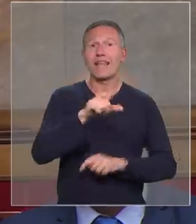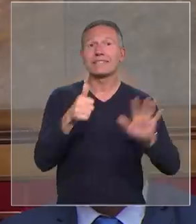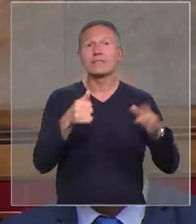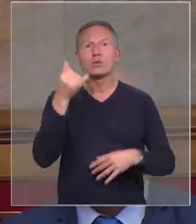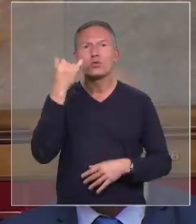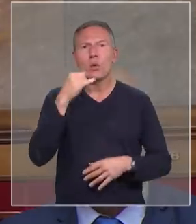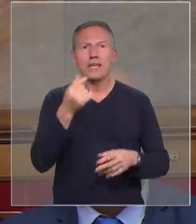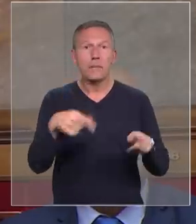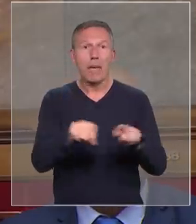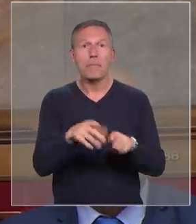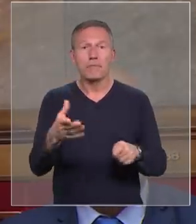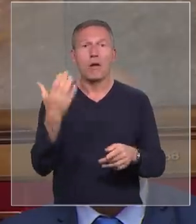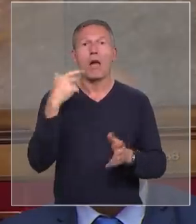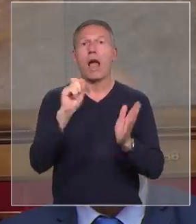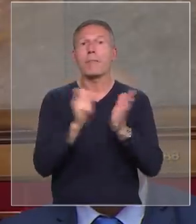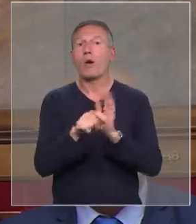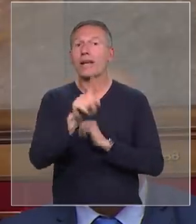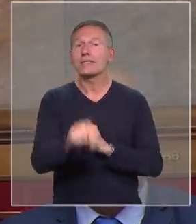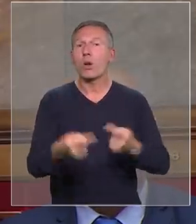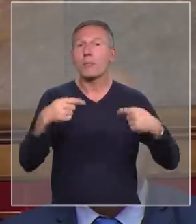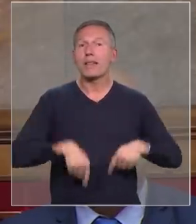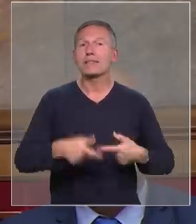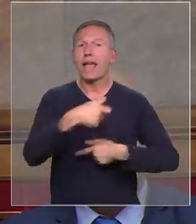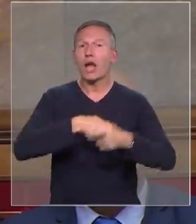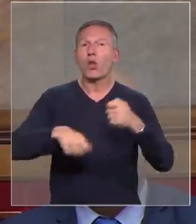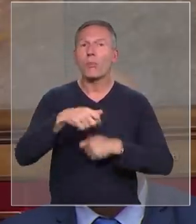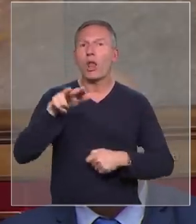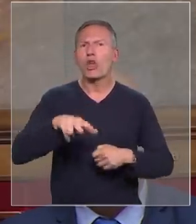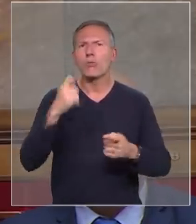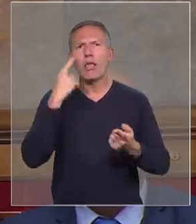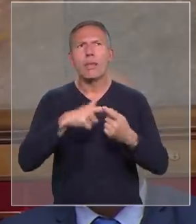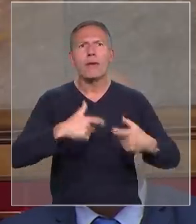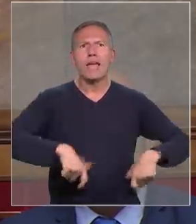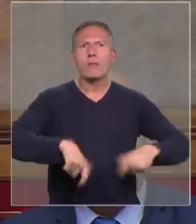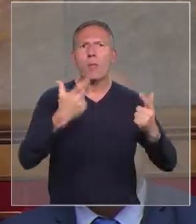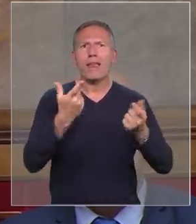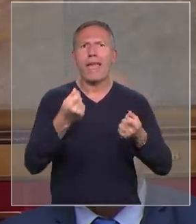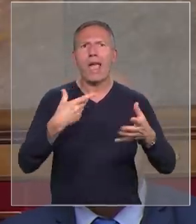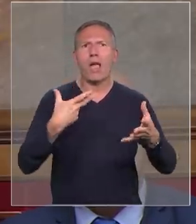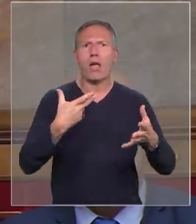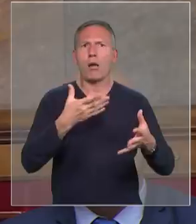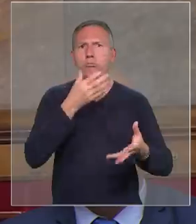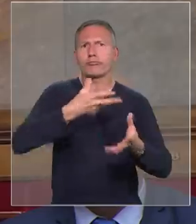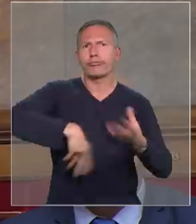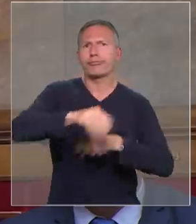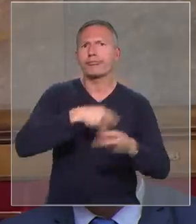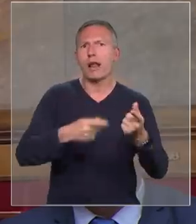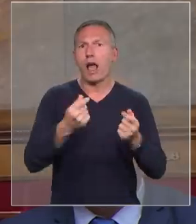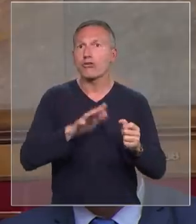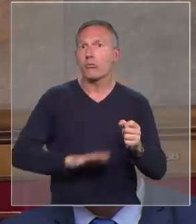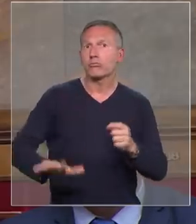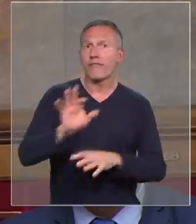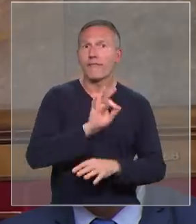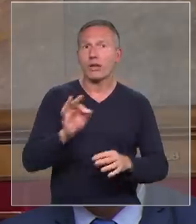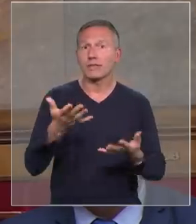dernier. J'interrogeais alors les ministres de l'Économie et du Logement sur la spéculation immobilière qui frappe dans bon nombre de nos territoires. Depuis, 10 mois